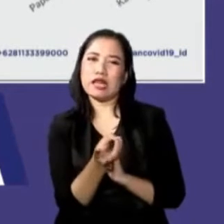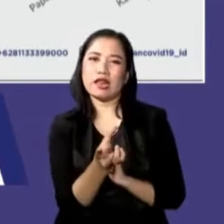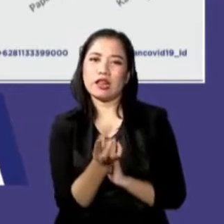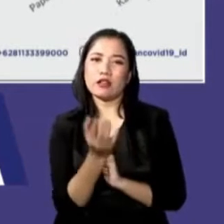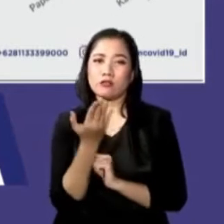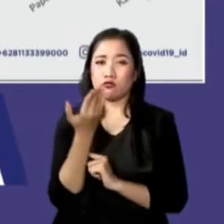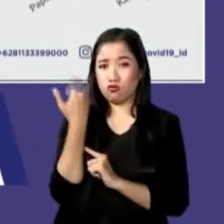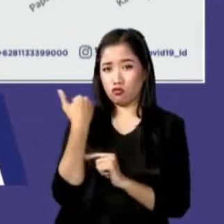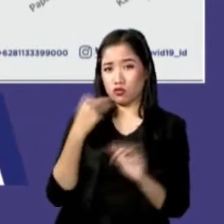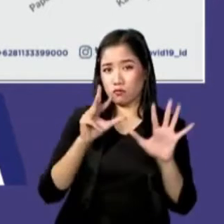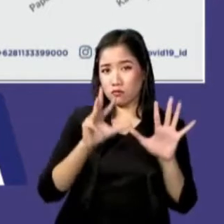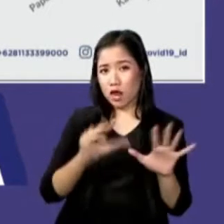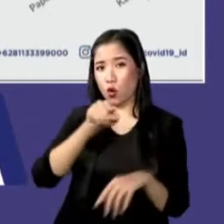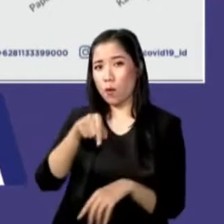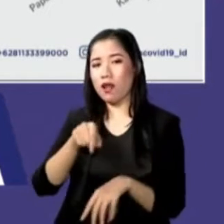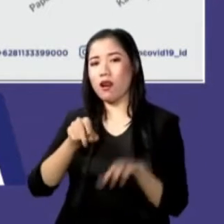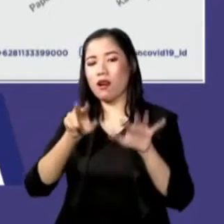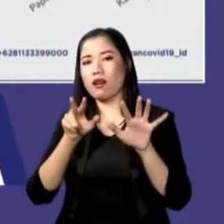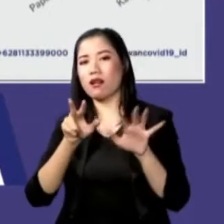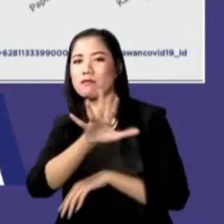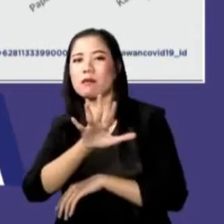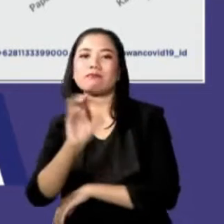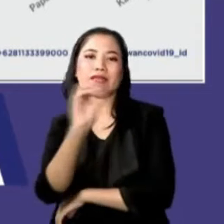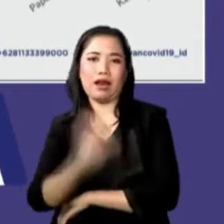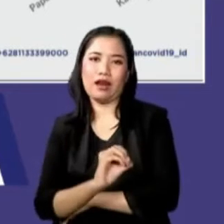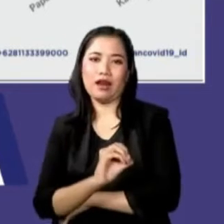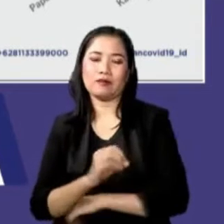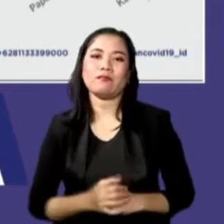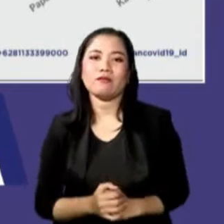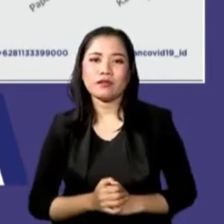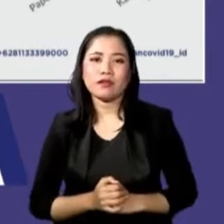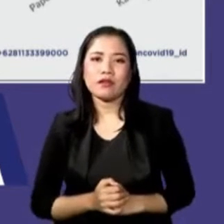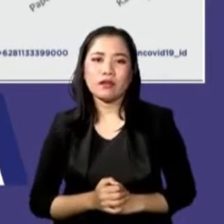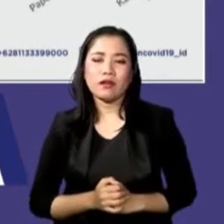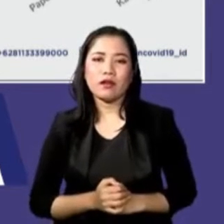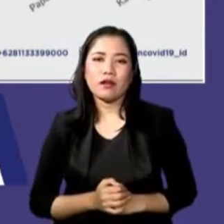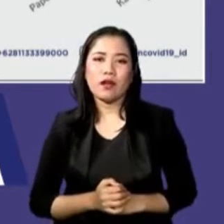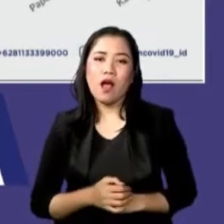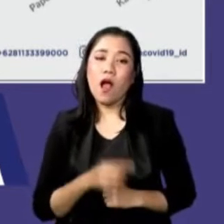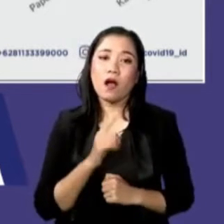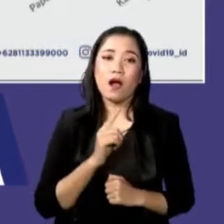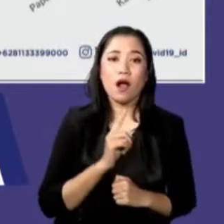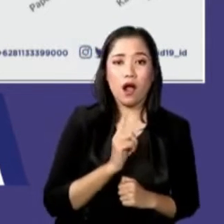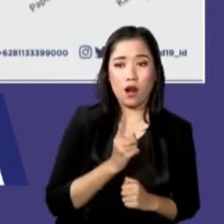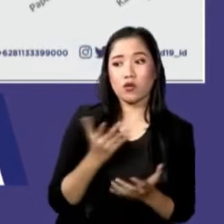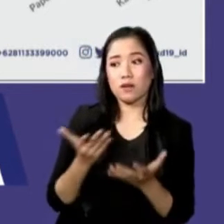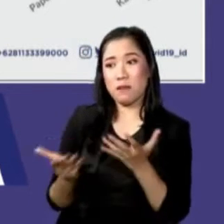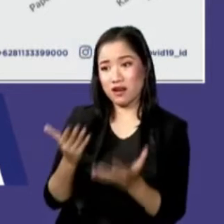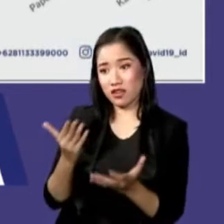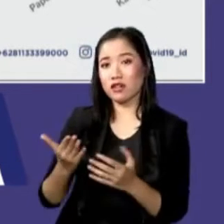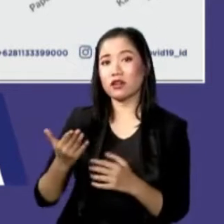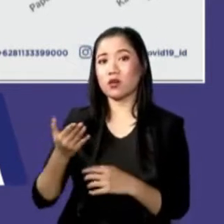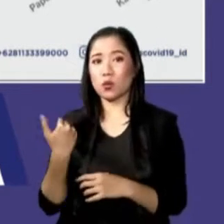kenaikan 9,5%. Bahkan, jika dibandingkan dengan kenaikan kasus positif yang